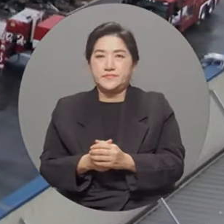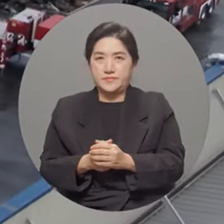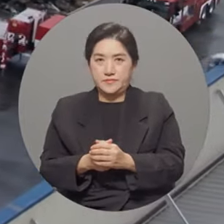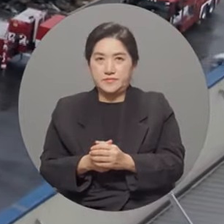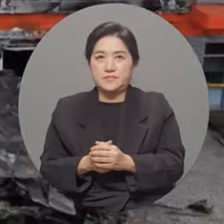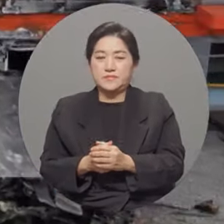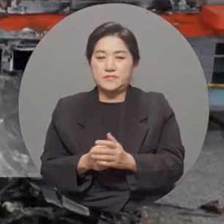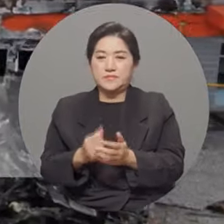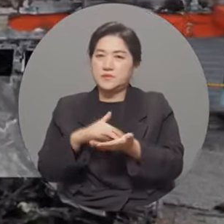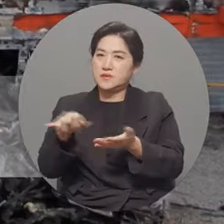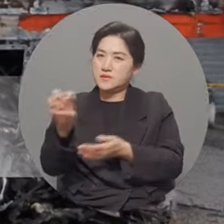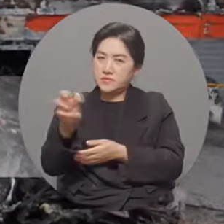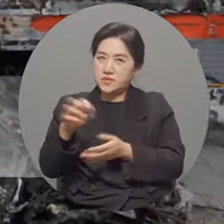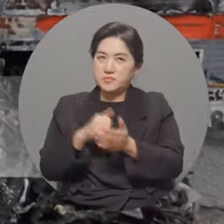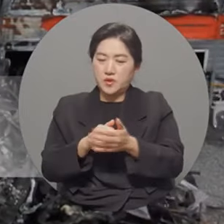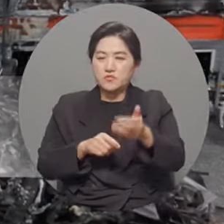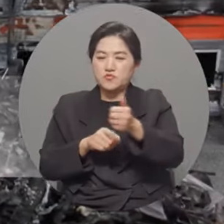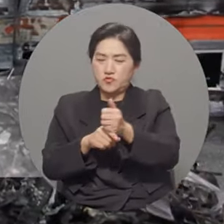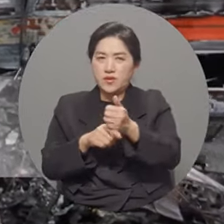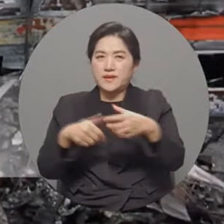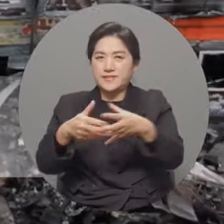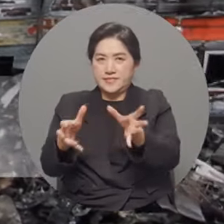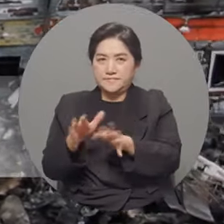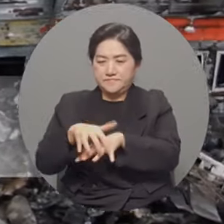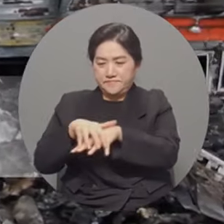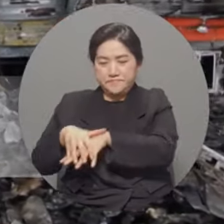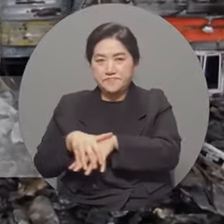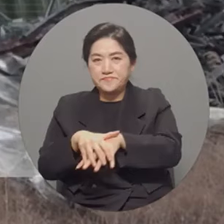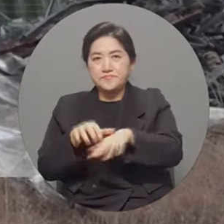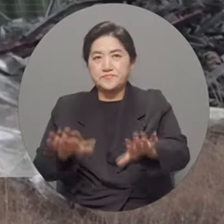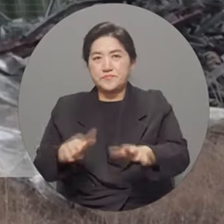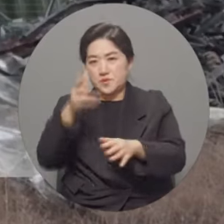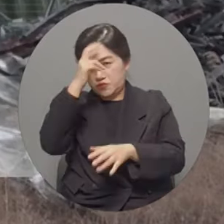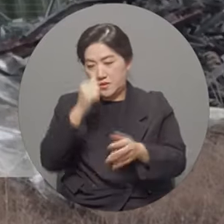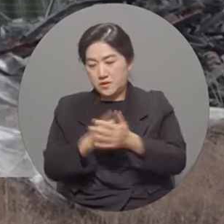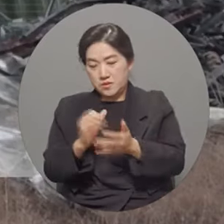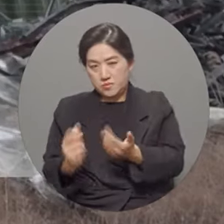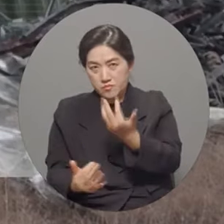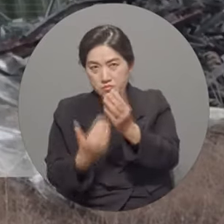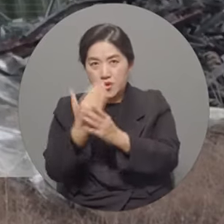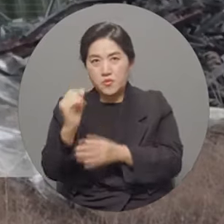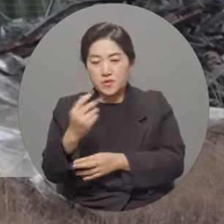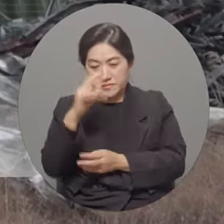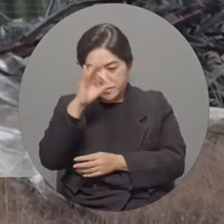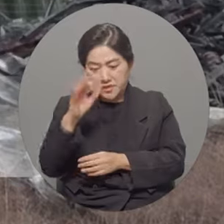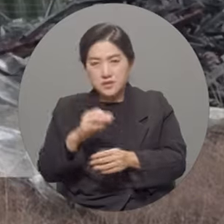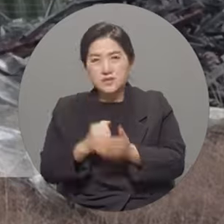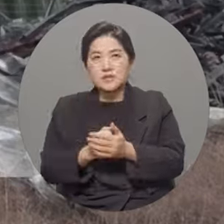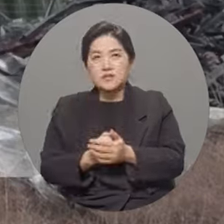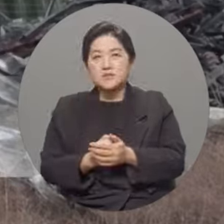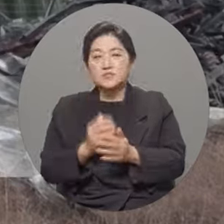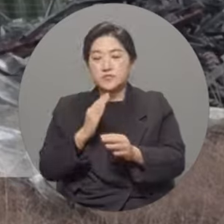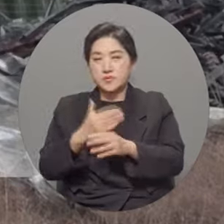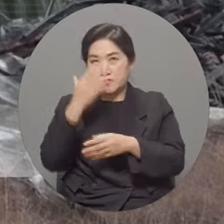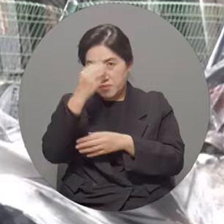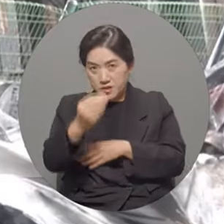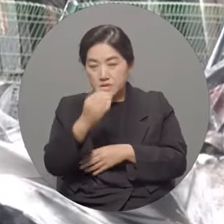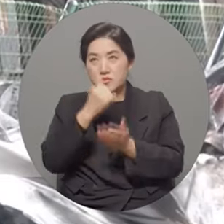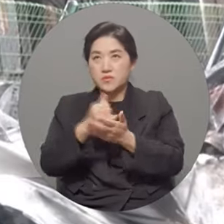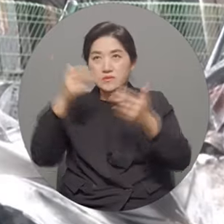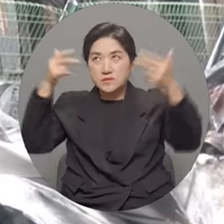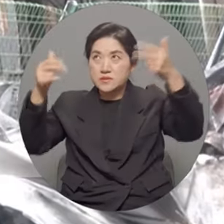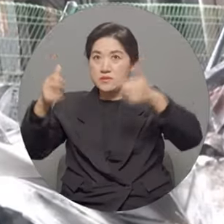30여 명 규모의 수사 전담팀을 편성한 경찰은 본격적인 화재 원인 파악에 나섰습니다. 특히 목격자 진술과 CCTV